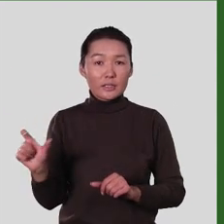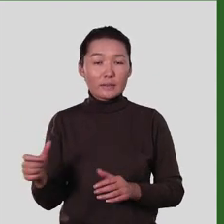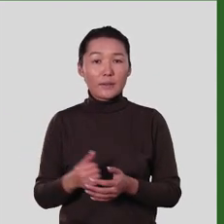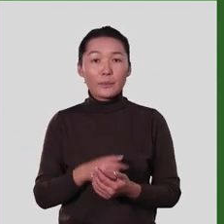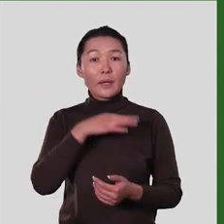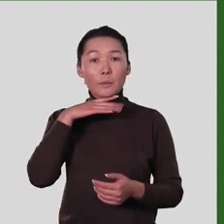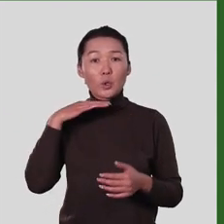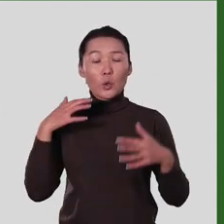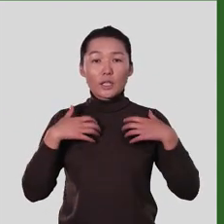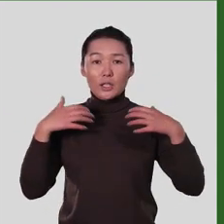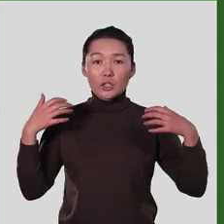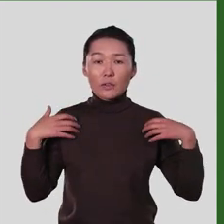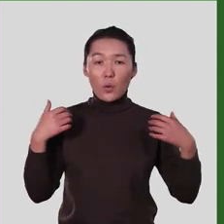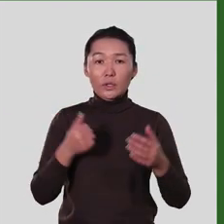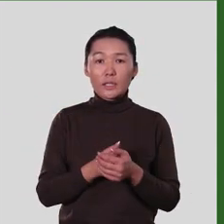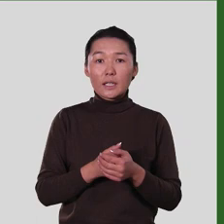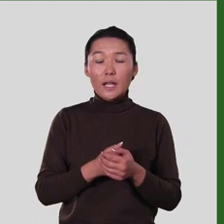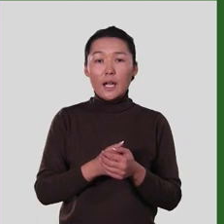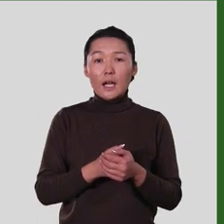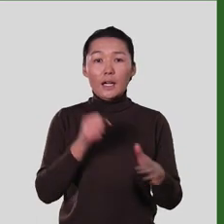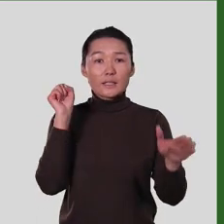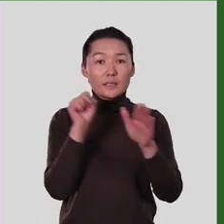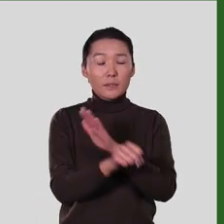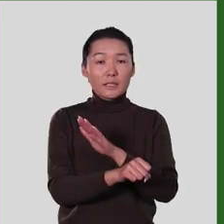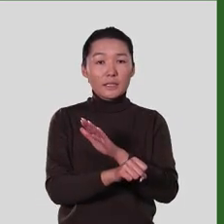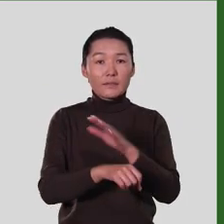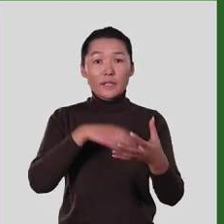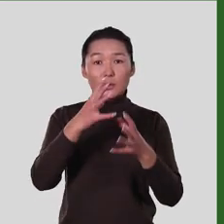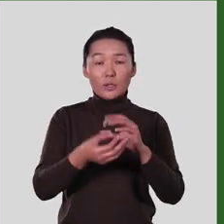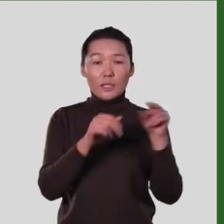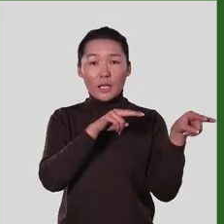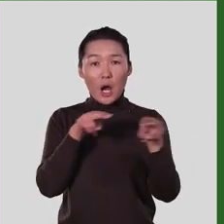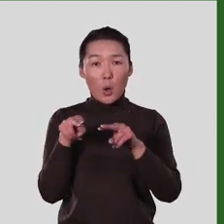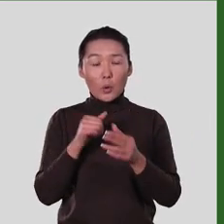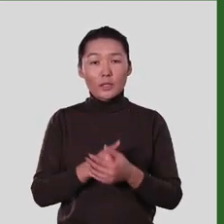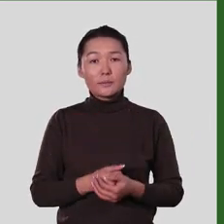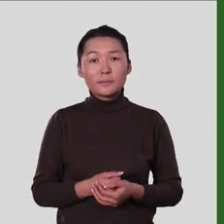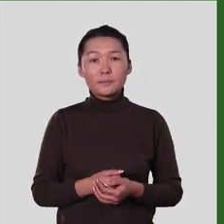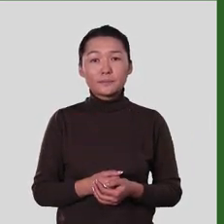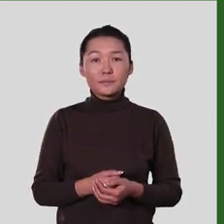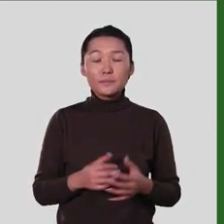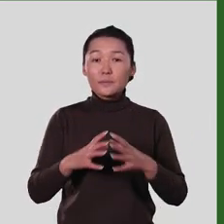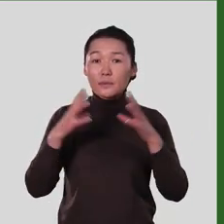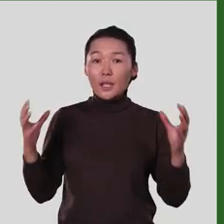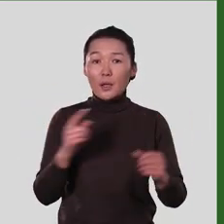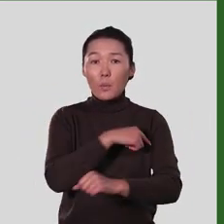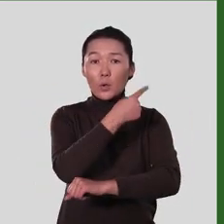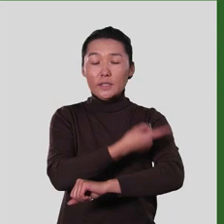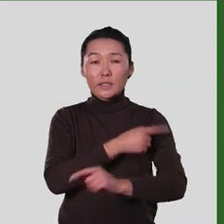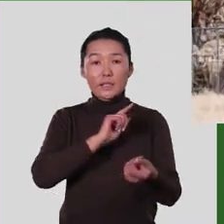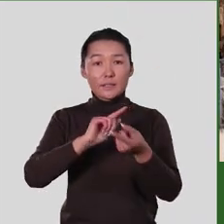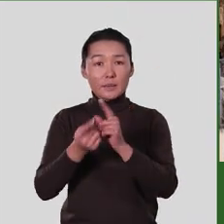Многие животные истреблены в результате охоты и изменения их существования. Наиболее сильно